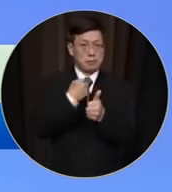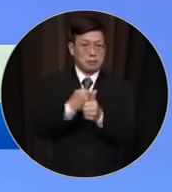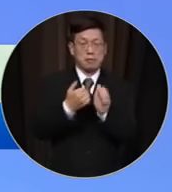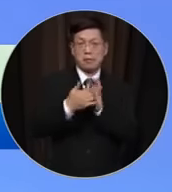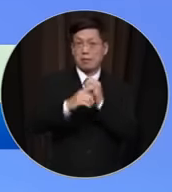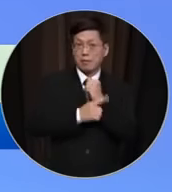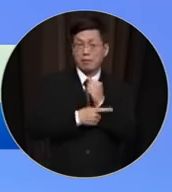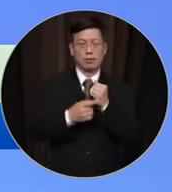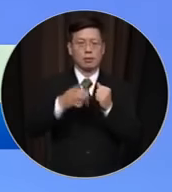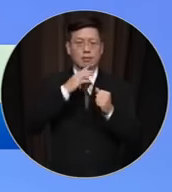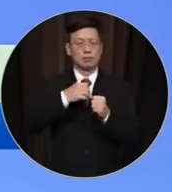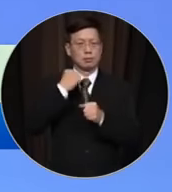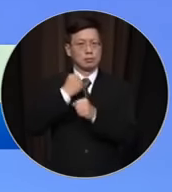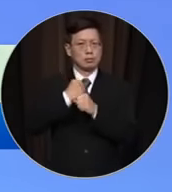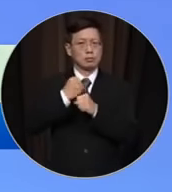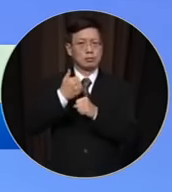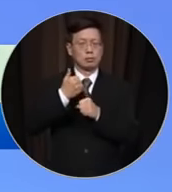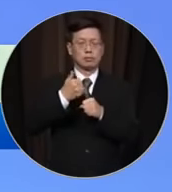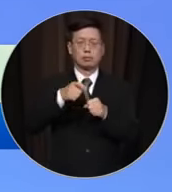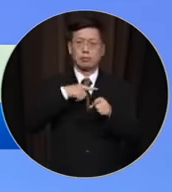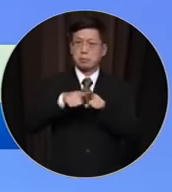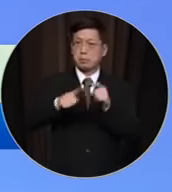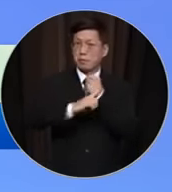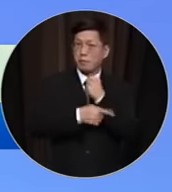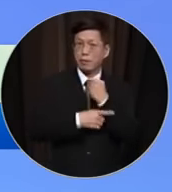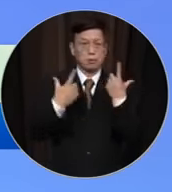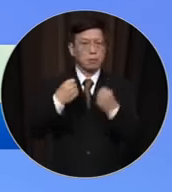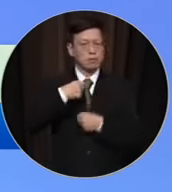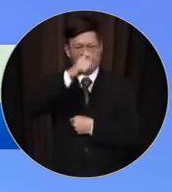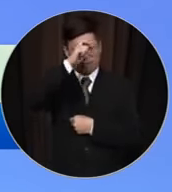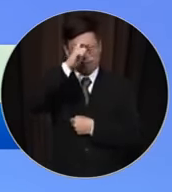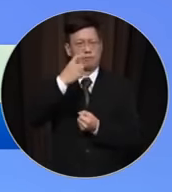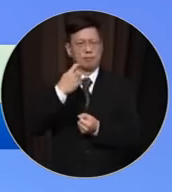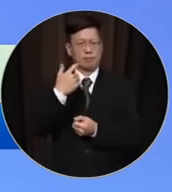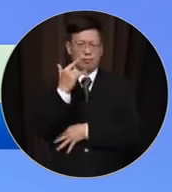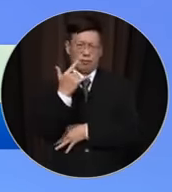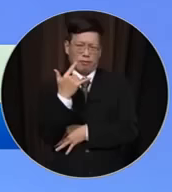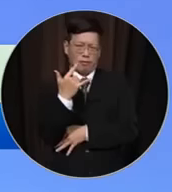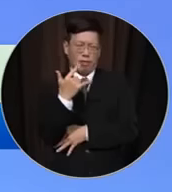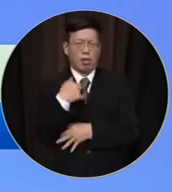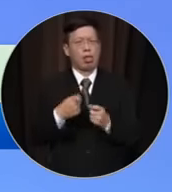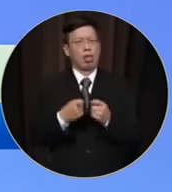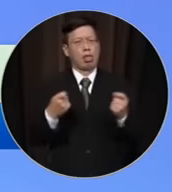别工作平等法的时候，我们多么期待有多少人在等法案